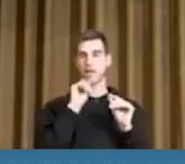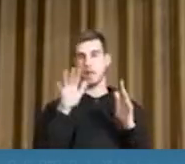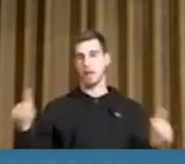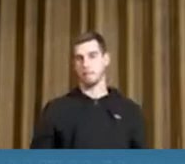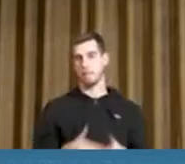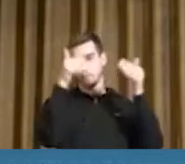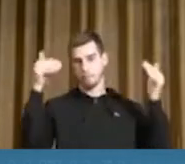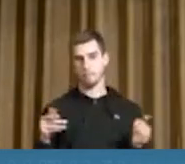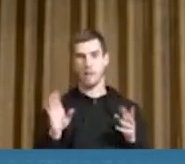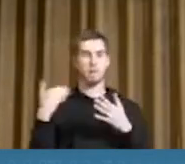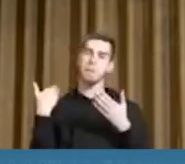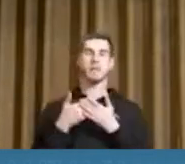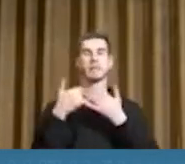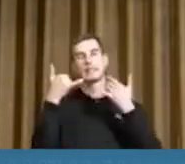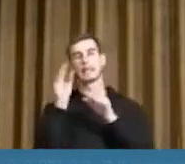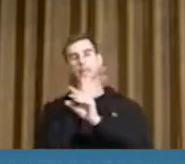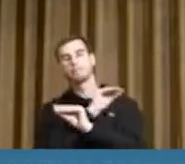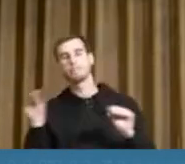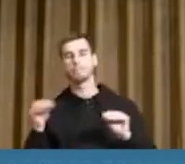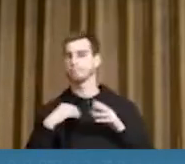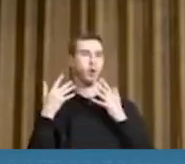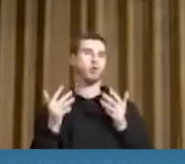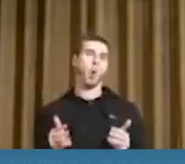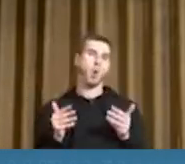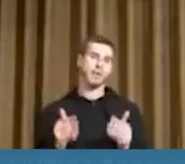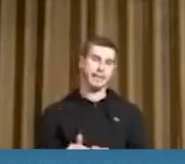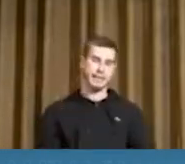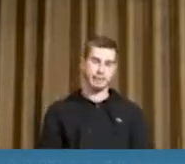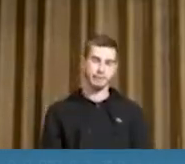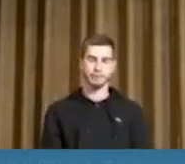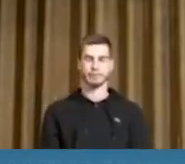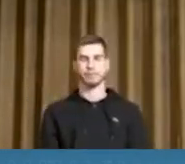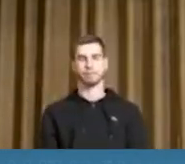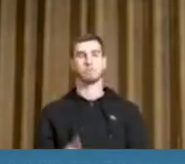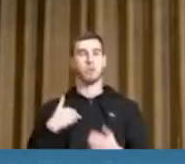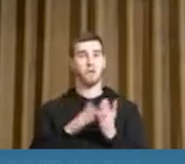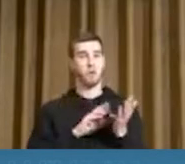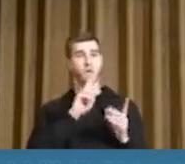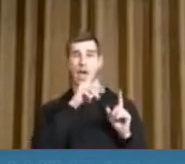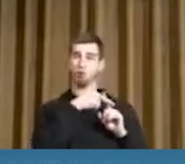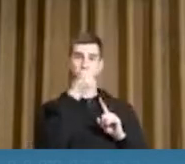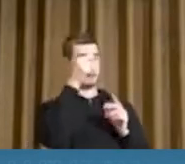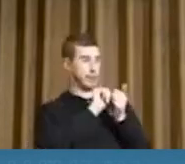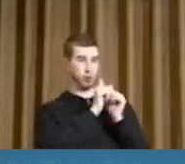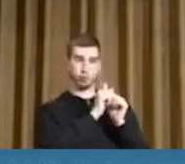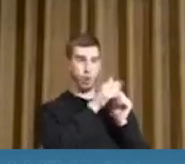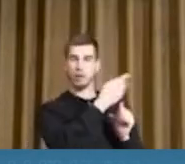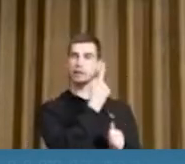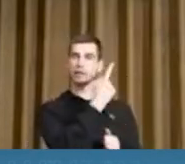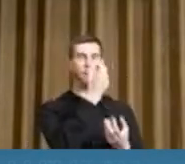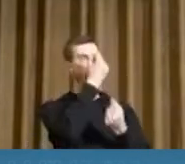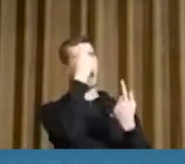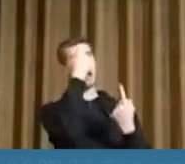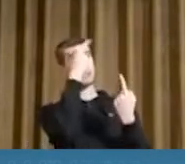noch nichts dazu sagen. Also da muss man davon ausgehen, dass natürlich ein Spitzensportler, der ein ganz klares, konkretes Ziel vor Augen